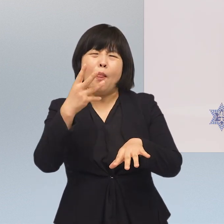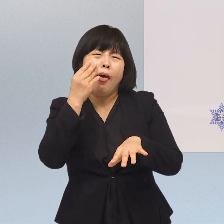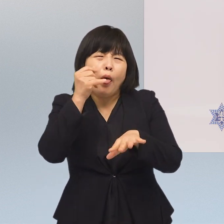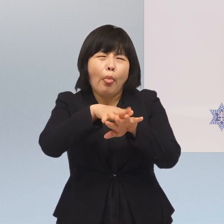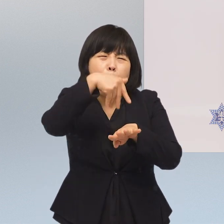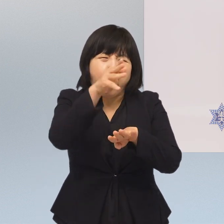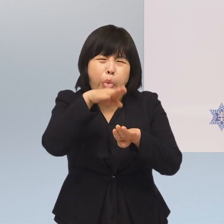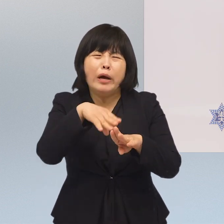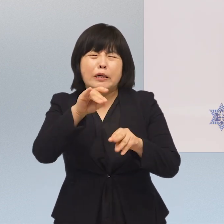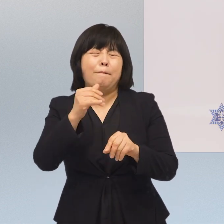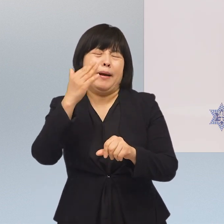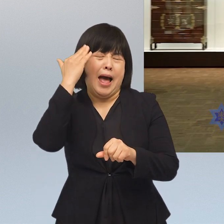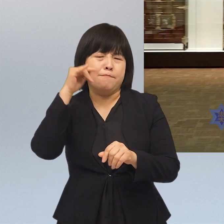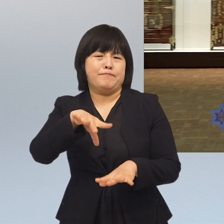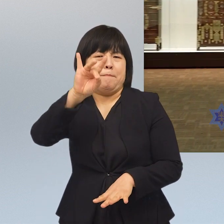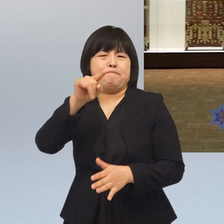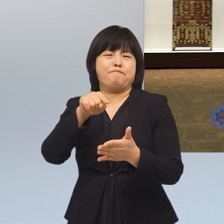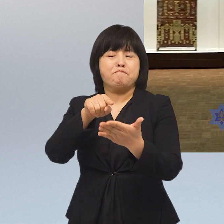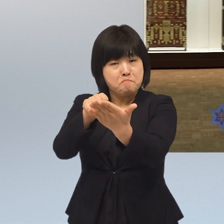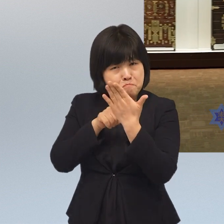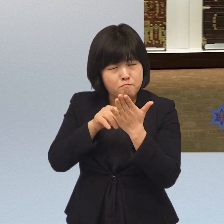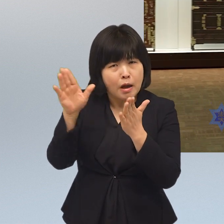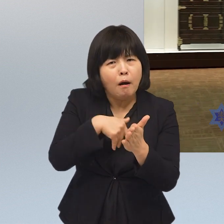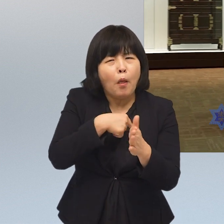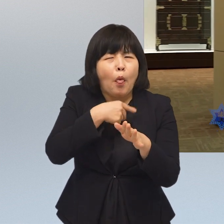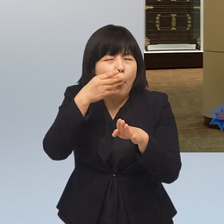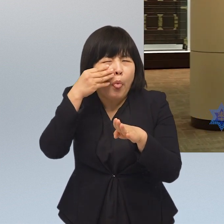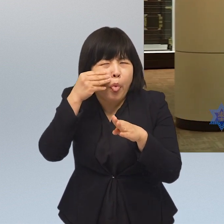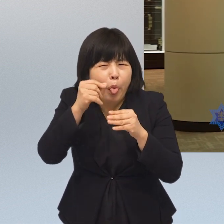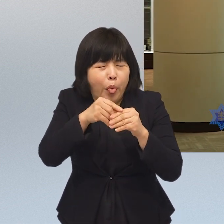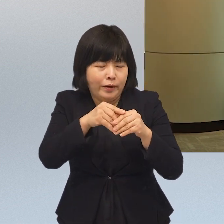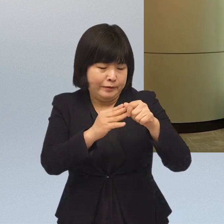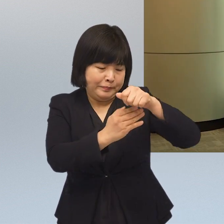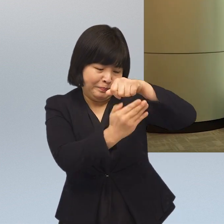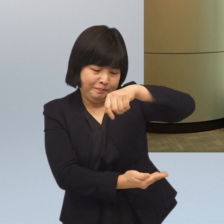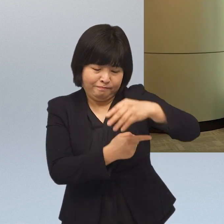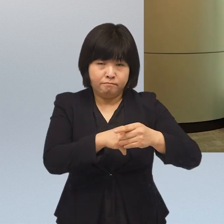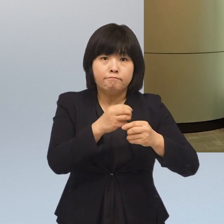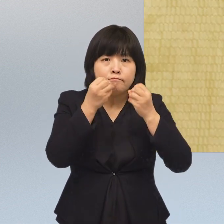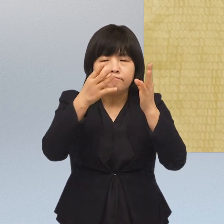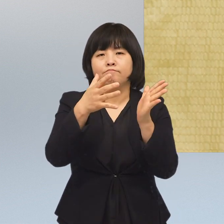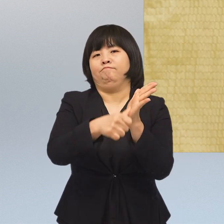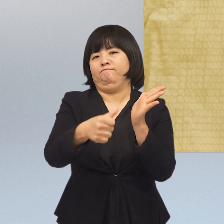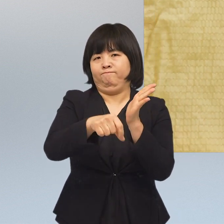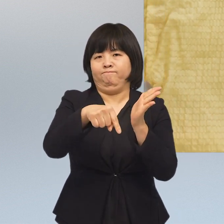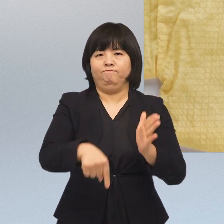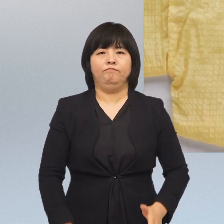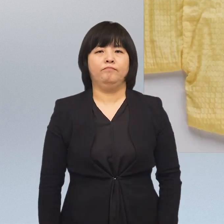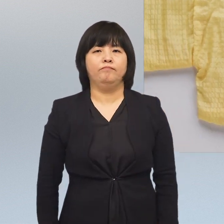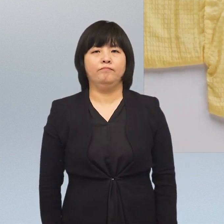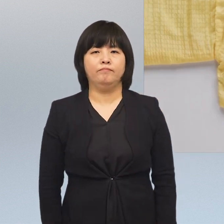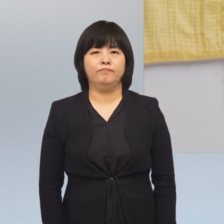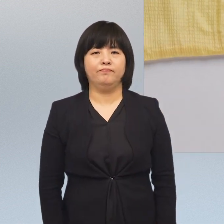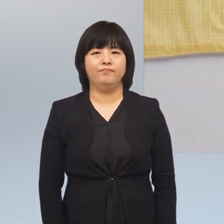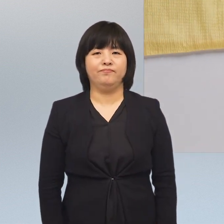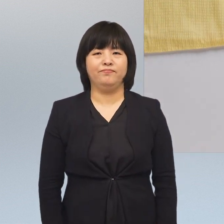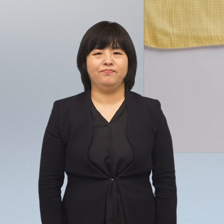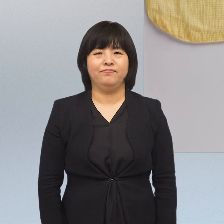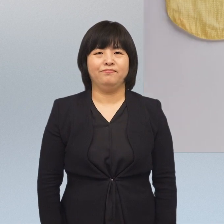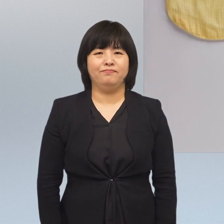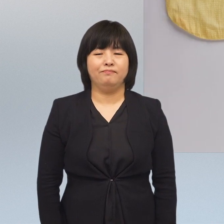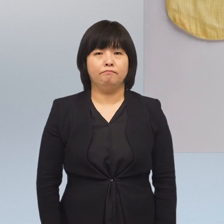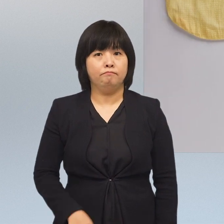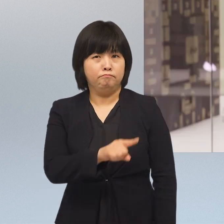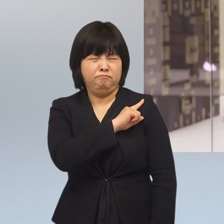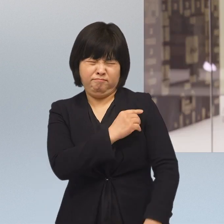1950년대 때면은 나일론 저고리가 처음 이제 저희 우리나라에 나타나게 되는데, 그 당시에 나일론 저고리는 처음 등장한